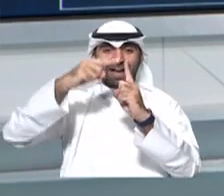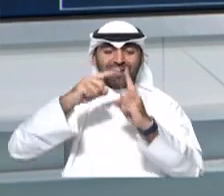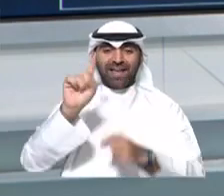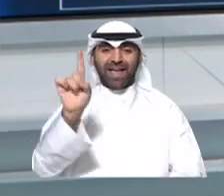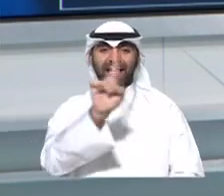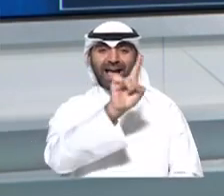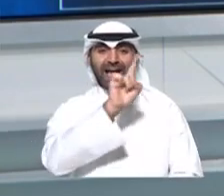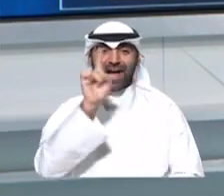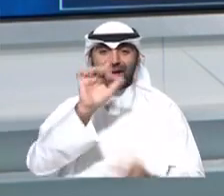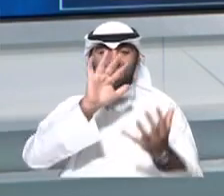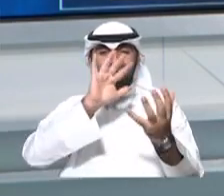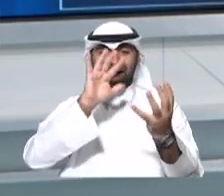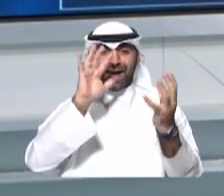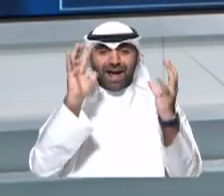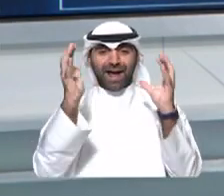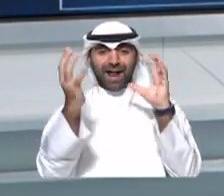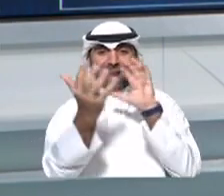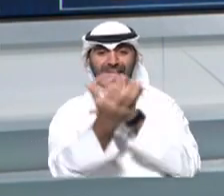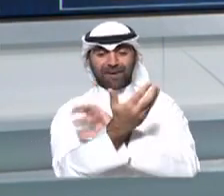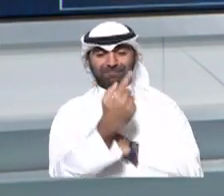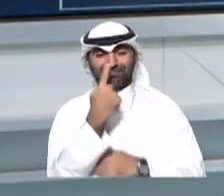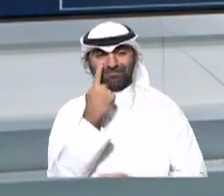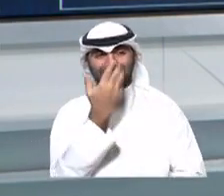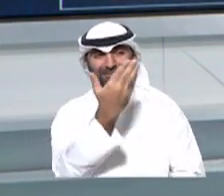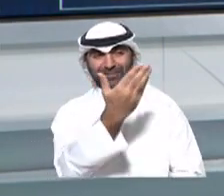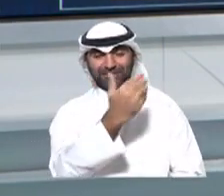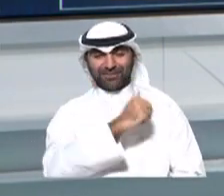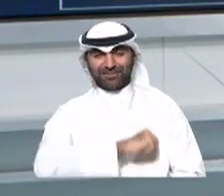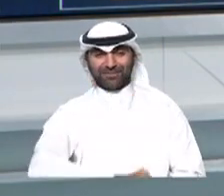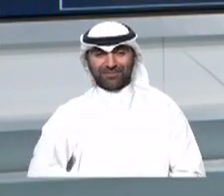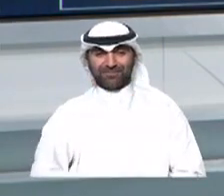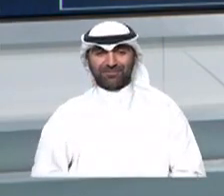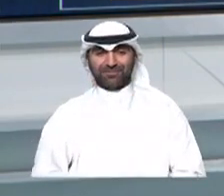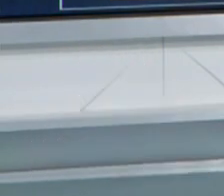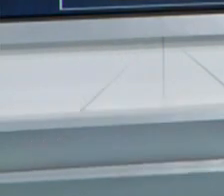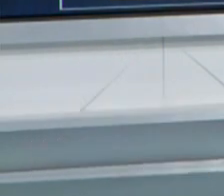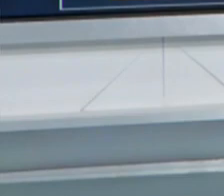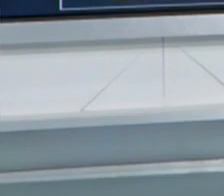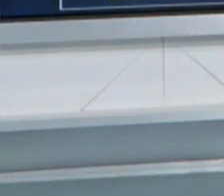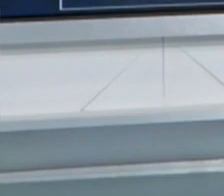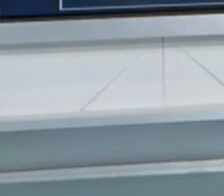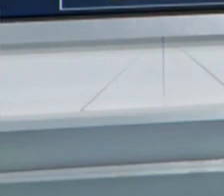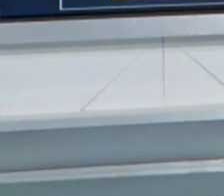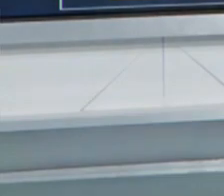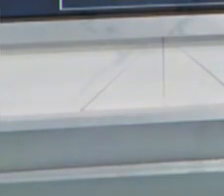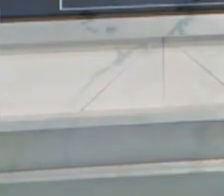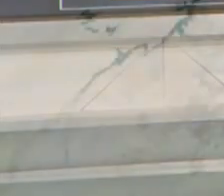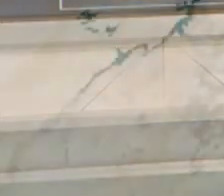وأترككم مع هذه الجولة لدرجات الحرارة في بعض العواصم والمدن حول العالم.